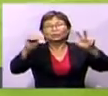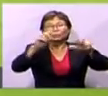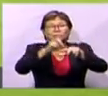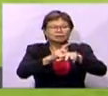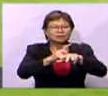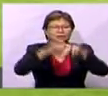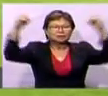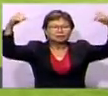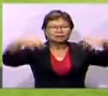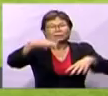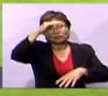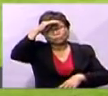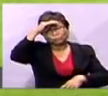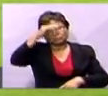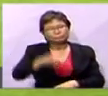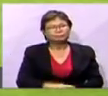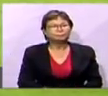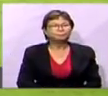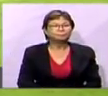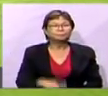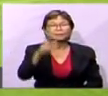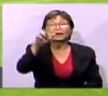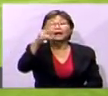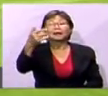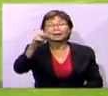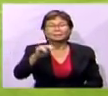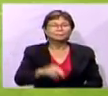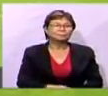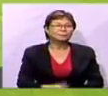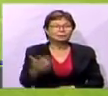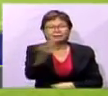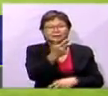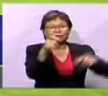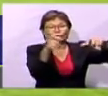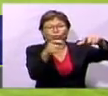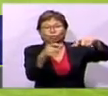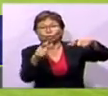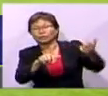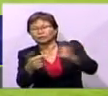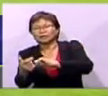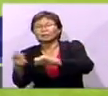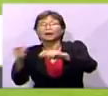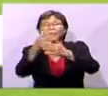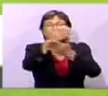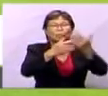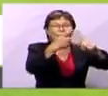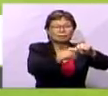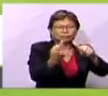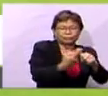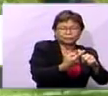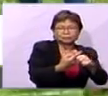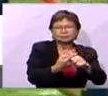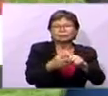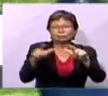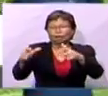di Stadium Tan Sri Dato' Haji Hassan Yunus Larkin. Ketiga-tiga gol dijaringkan pada separuh masa pertama.